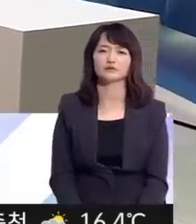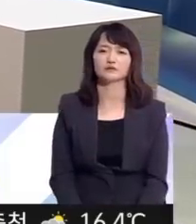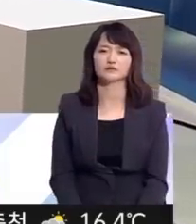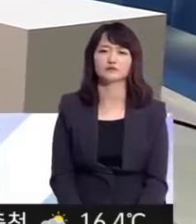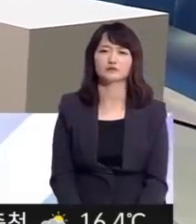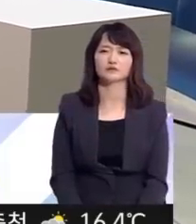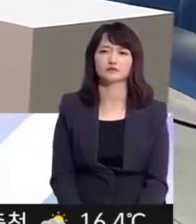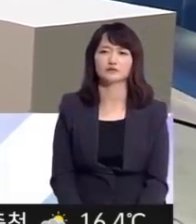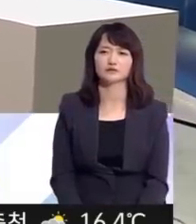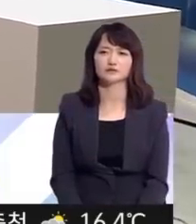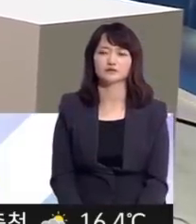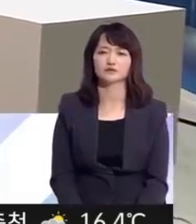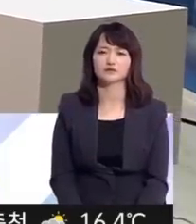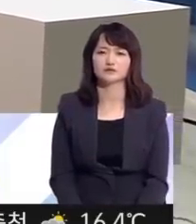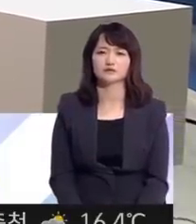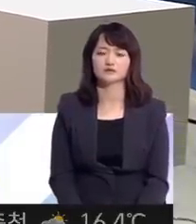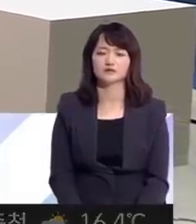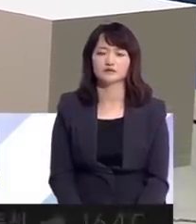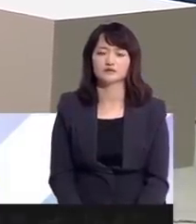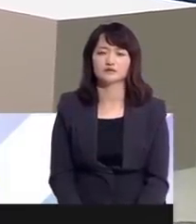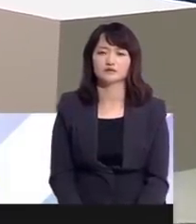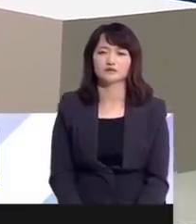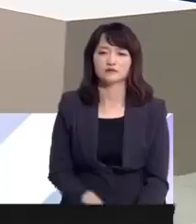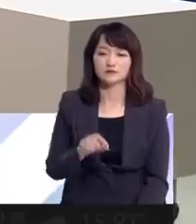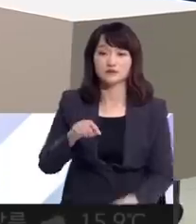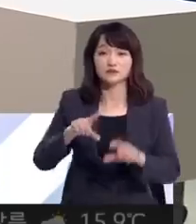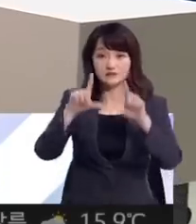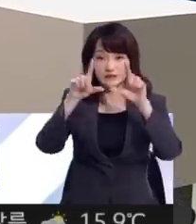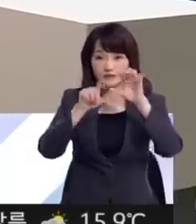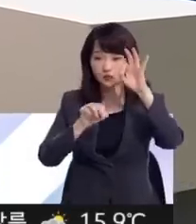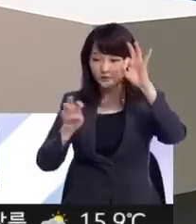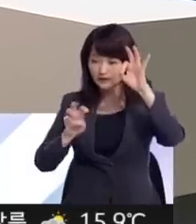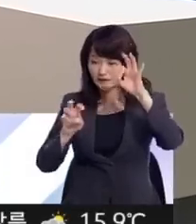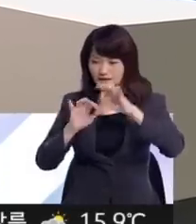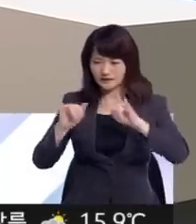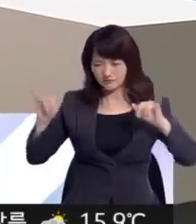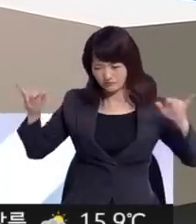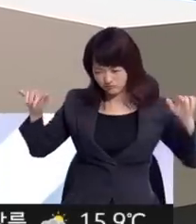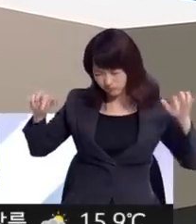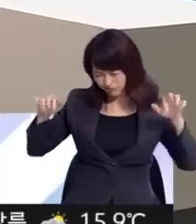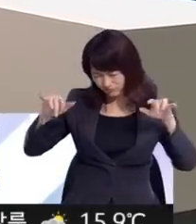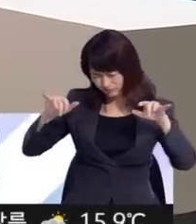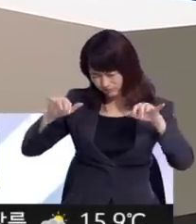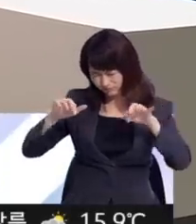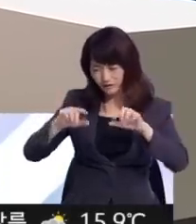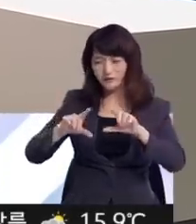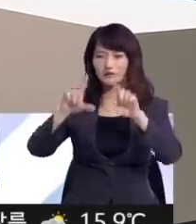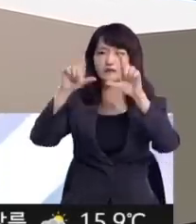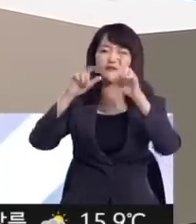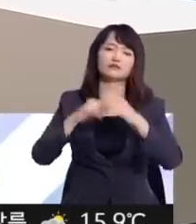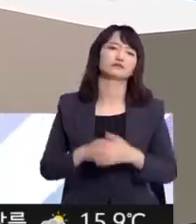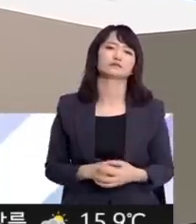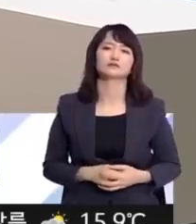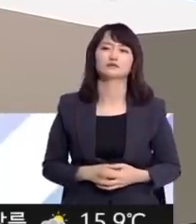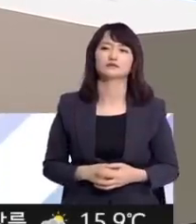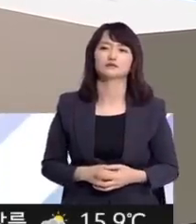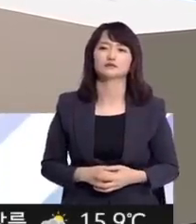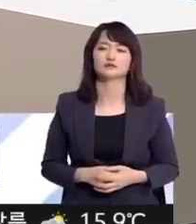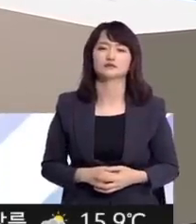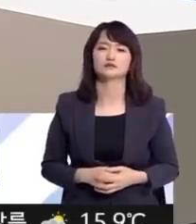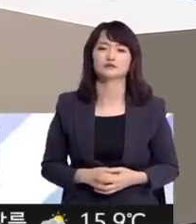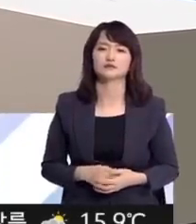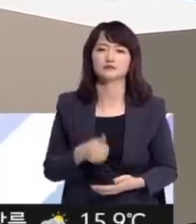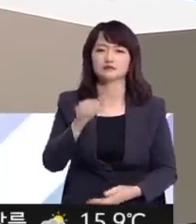이제 저 날이 어쨌건 사람이 굉장히 많이 모이는 날이기 때문에 이태원의 술집이나 또이 할로윈 때 얼굴에